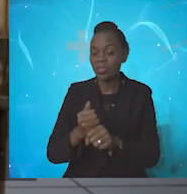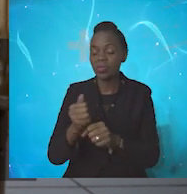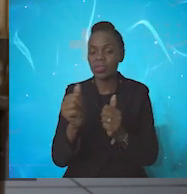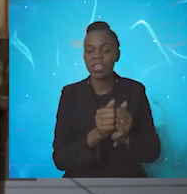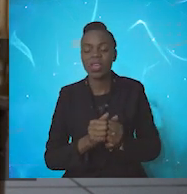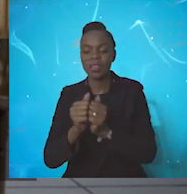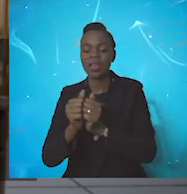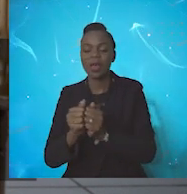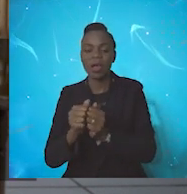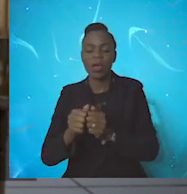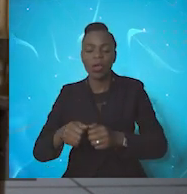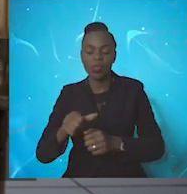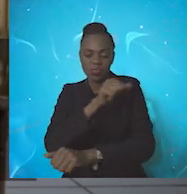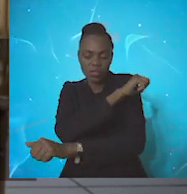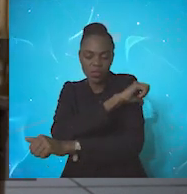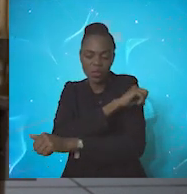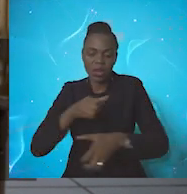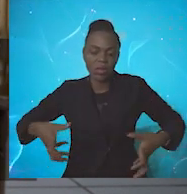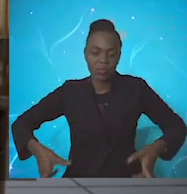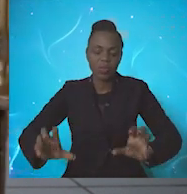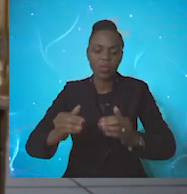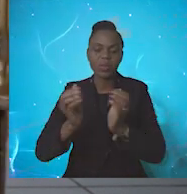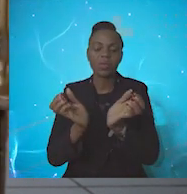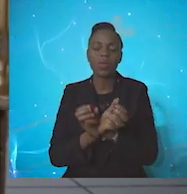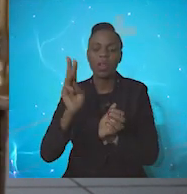Queens komanso ku Welcome Trust.